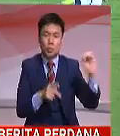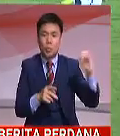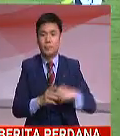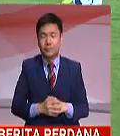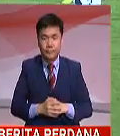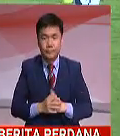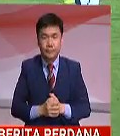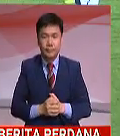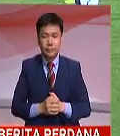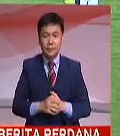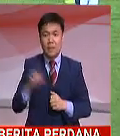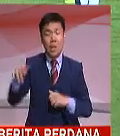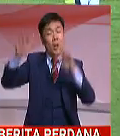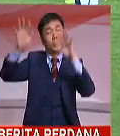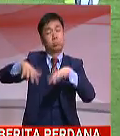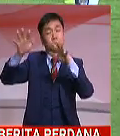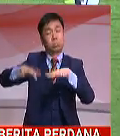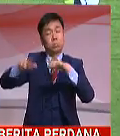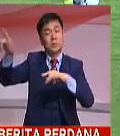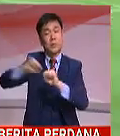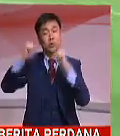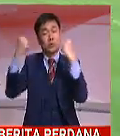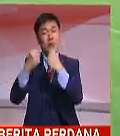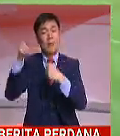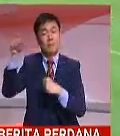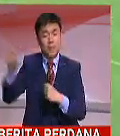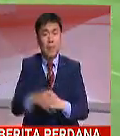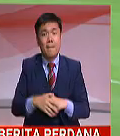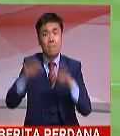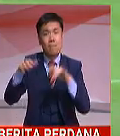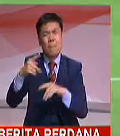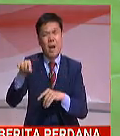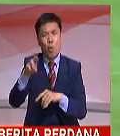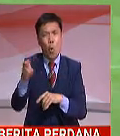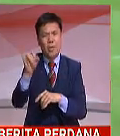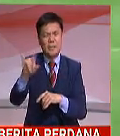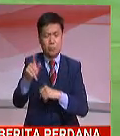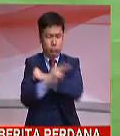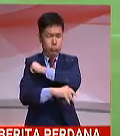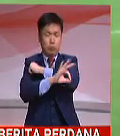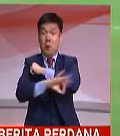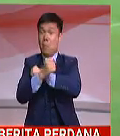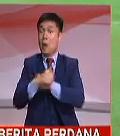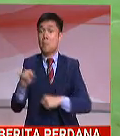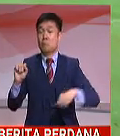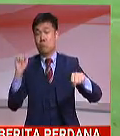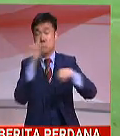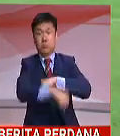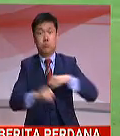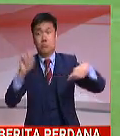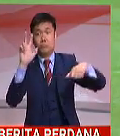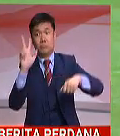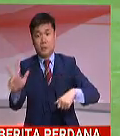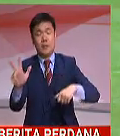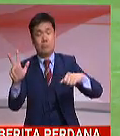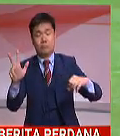Hai beraksi dalam keadaan hujan di stadion tuanku Abdurrahman pak Roy tidak menghalang Negeri 9 ngumpul tiga macam menentang jadi tidur